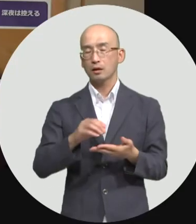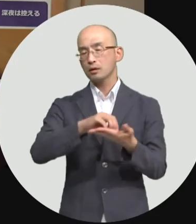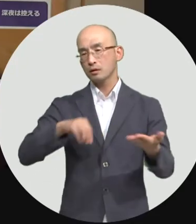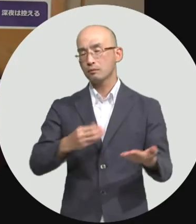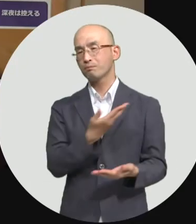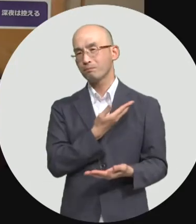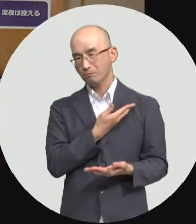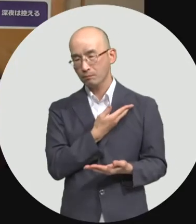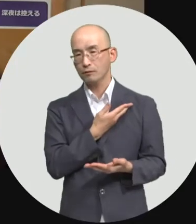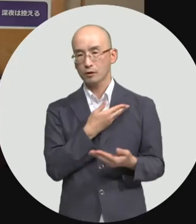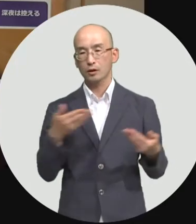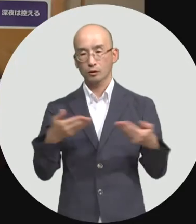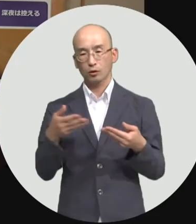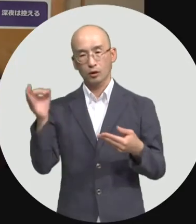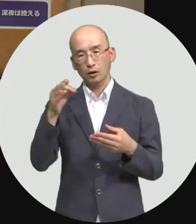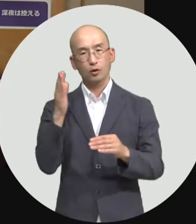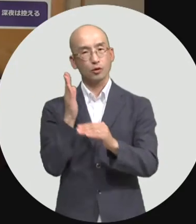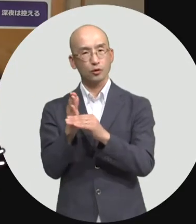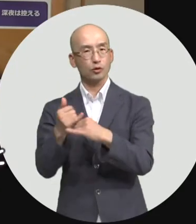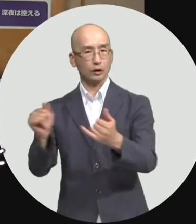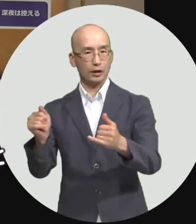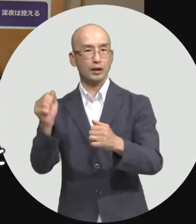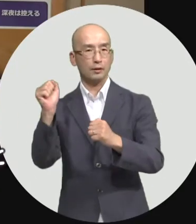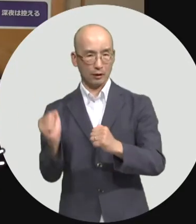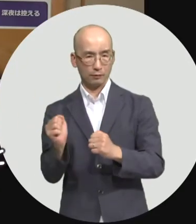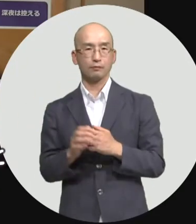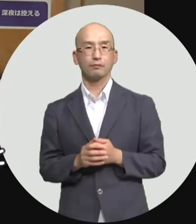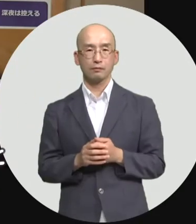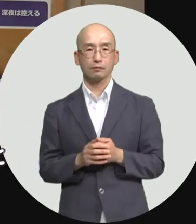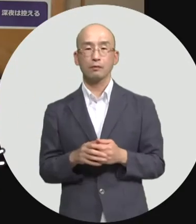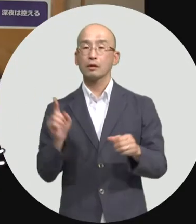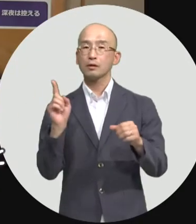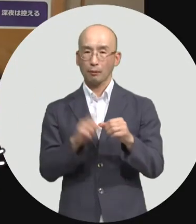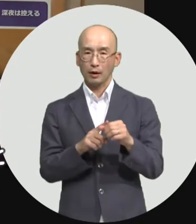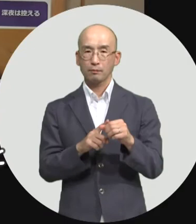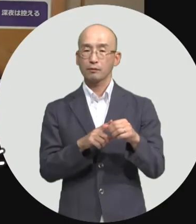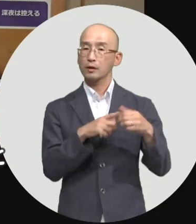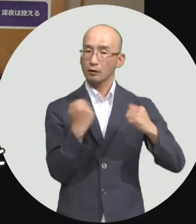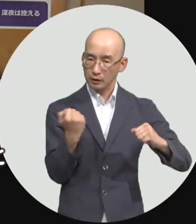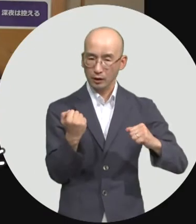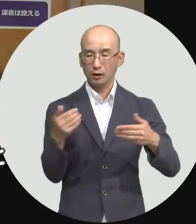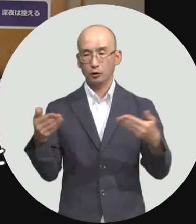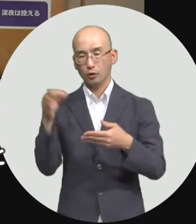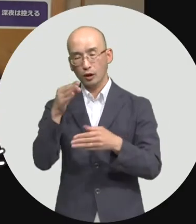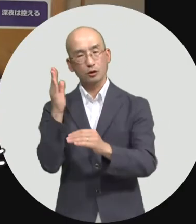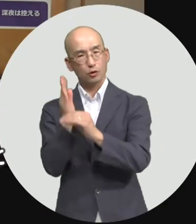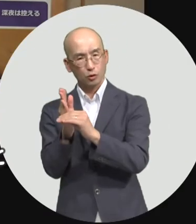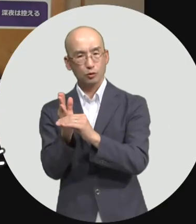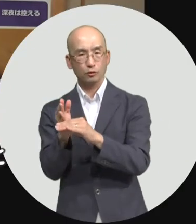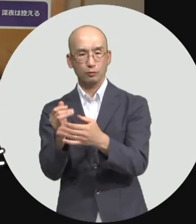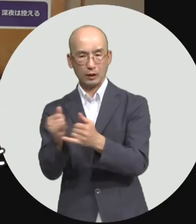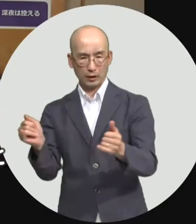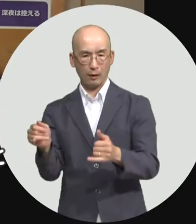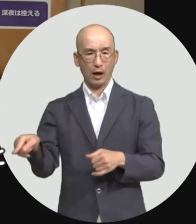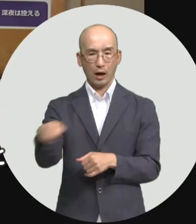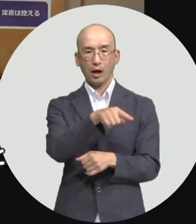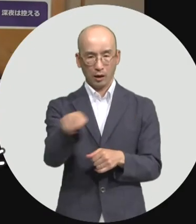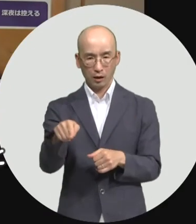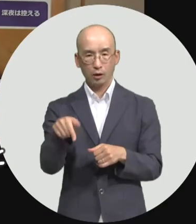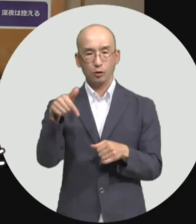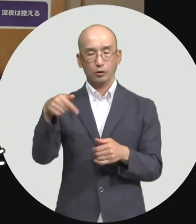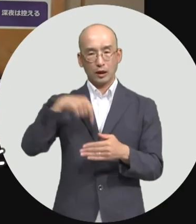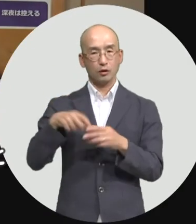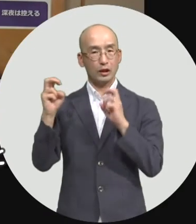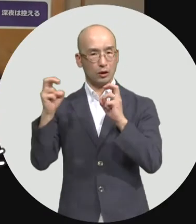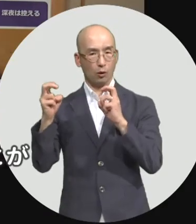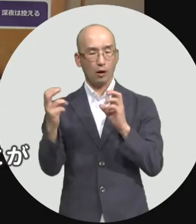た求職者の皆様がおられます。まあ、このために学生とかそうした求職者の皆様と府内企業との出会いの場を